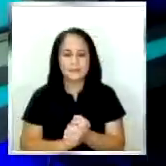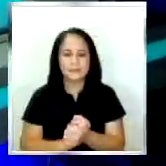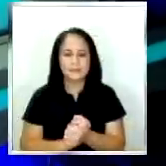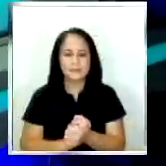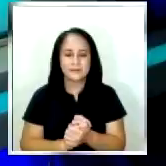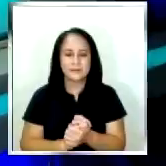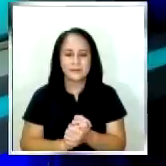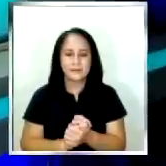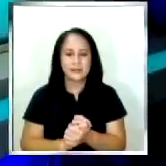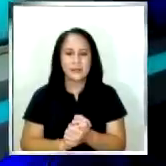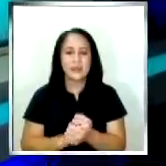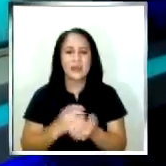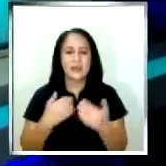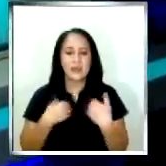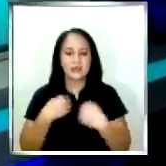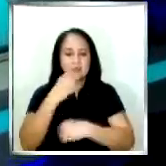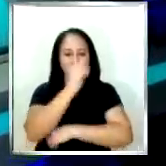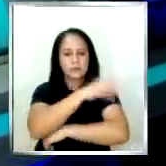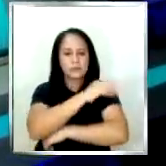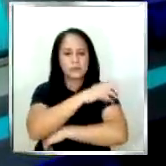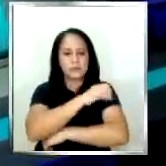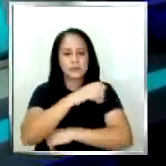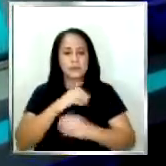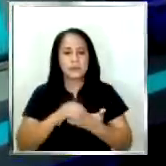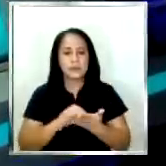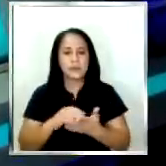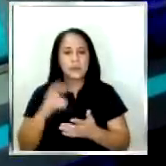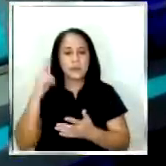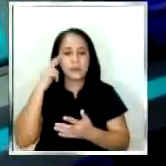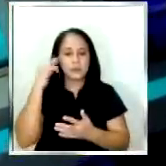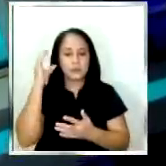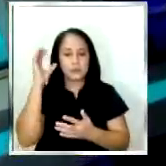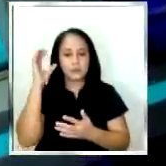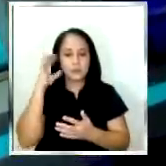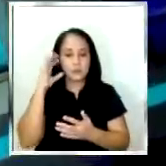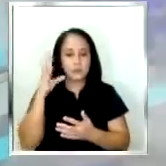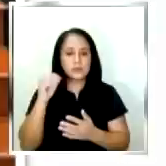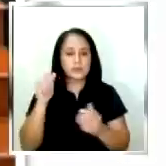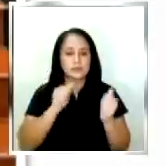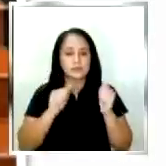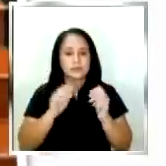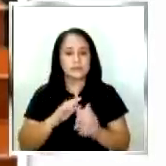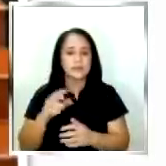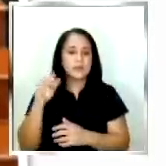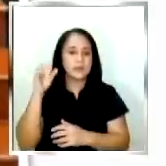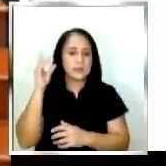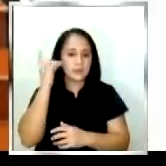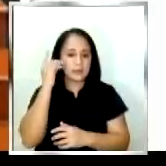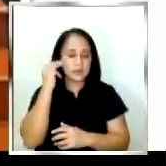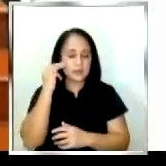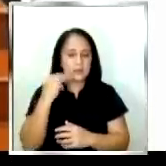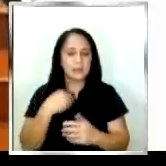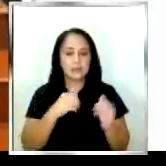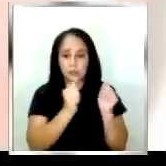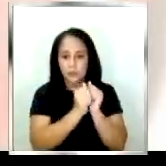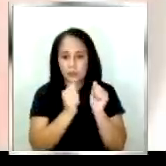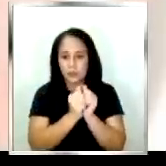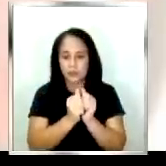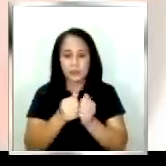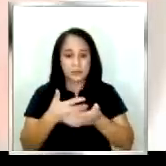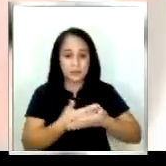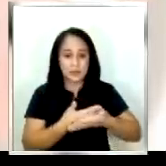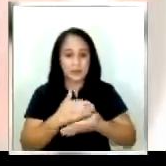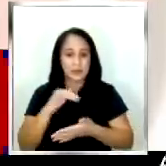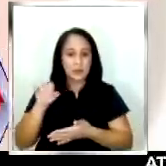Nabinyaga na ang anak ni Kapusuhang Crojon Cruz at aktres na si Diane Medina. Isinabay ng mag-asawa ang binyag ni Baby Joaquin sa kanilang